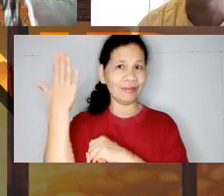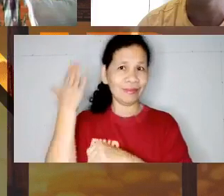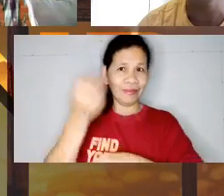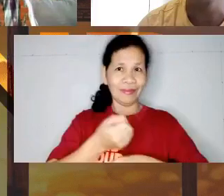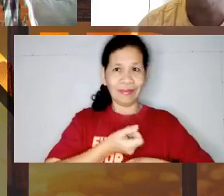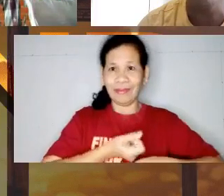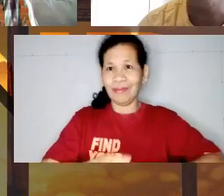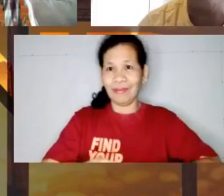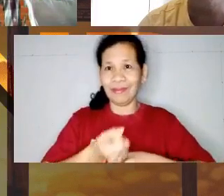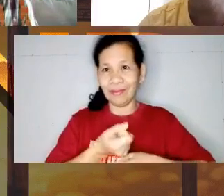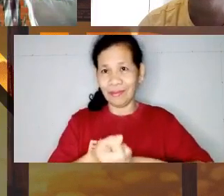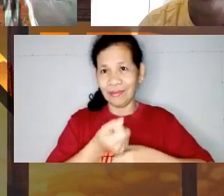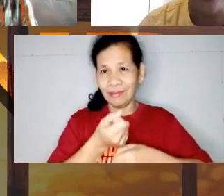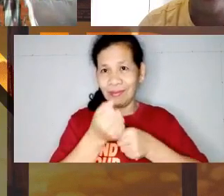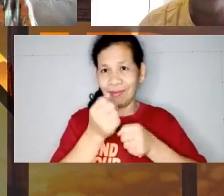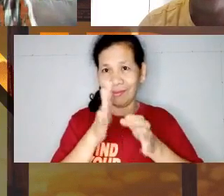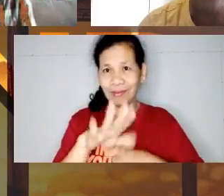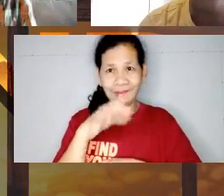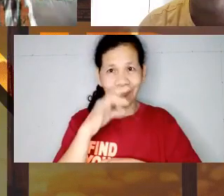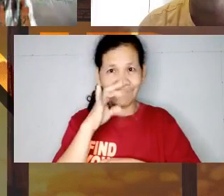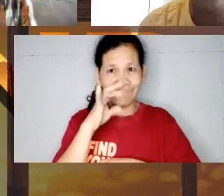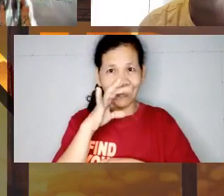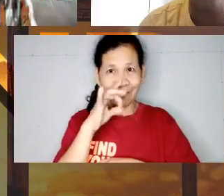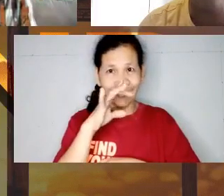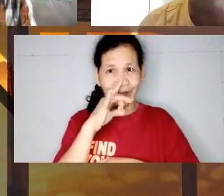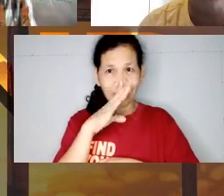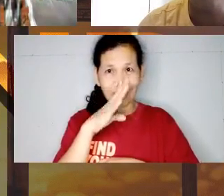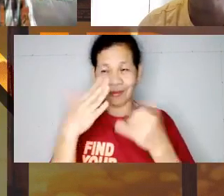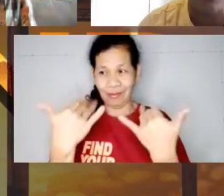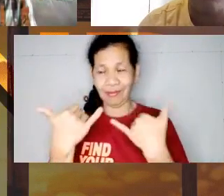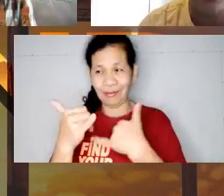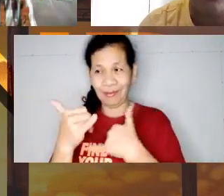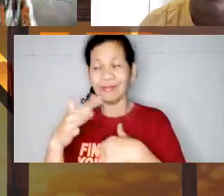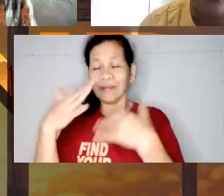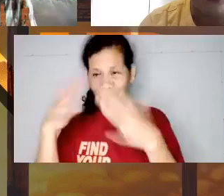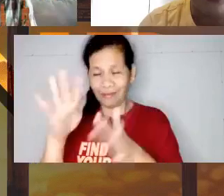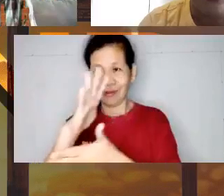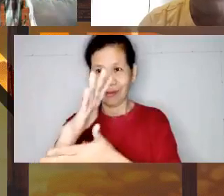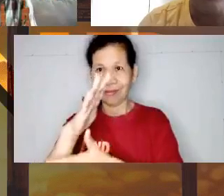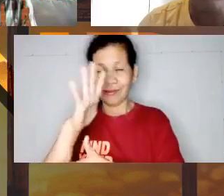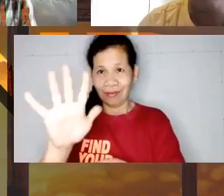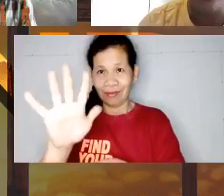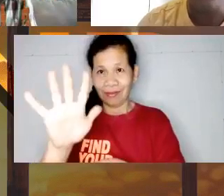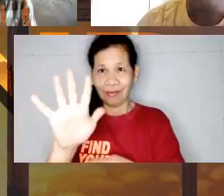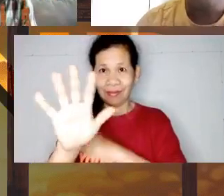man ay janitor, 5 years. Kung pag nag-aral ka, hindi ka ng janitor. After 5 years, no?